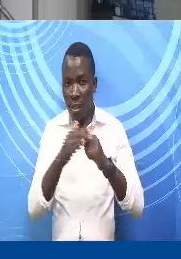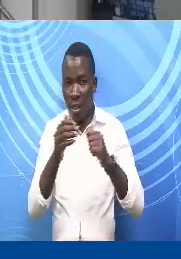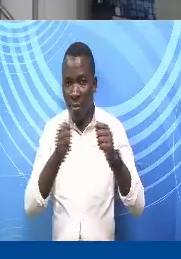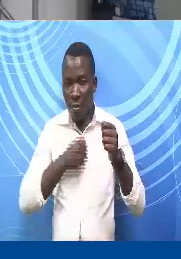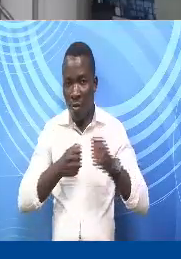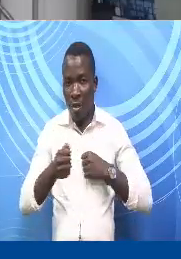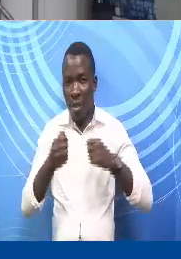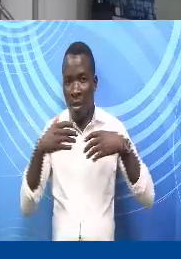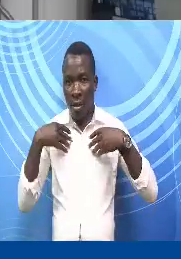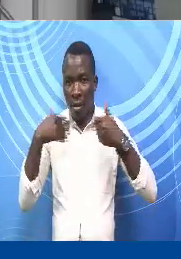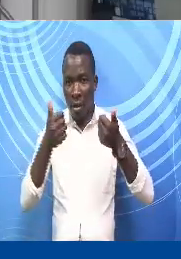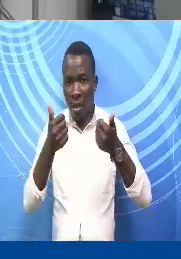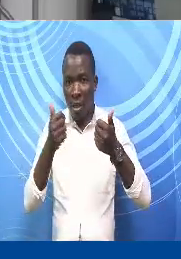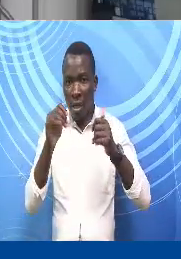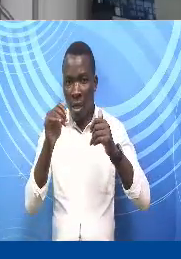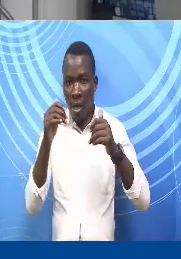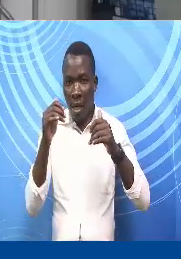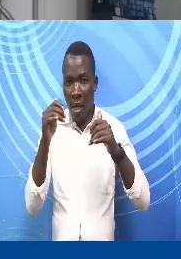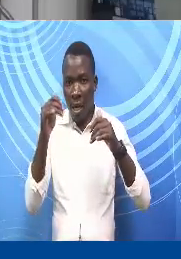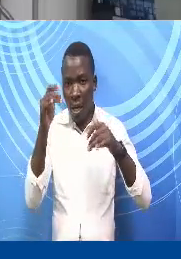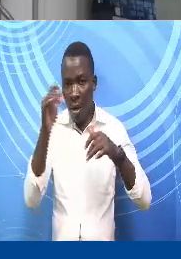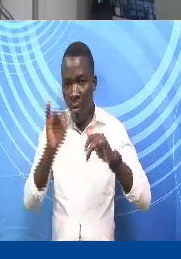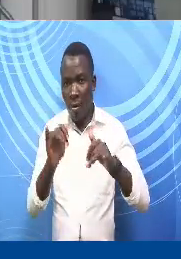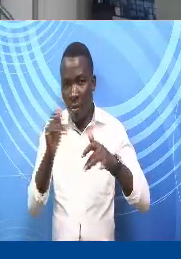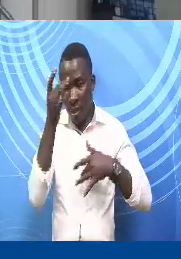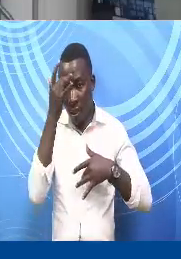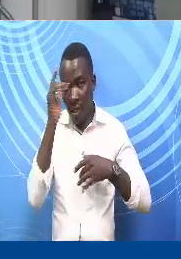kugikira abakirwaye mu Rwanda ni